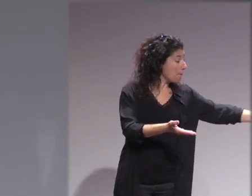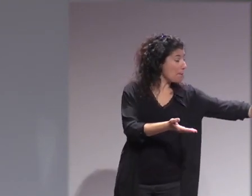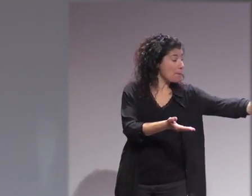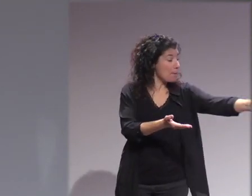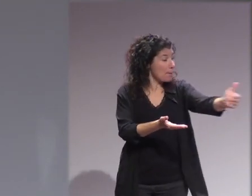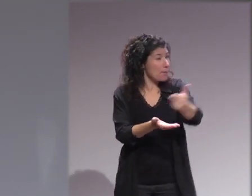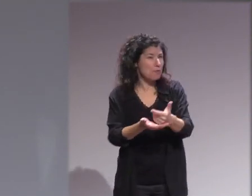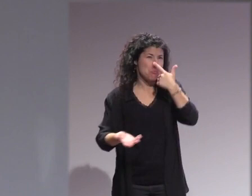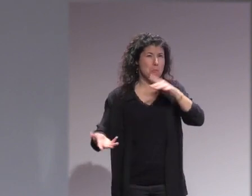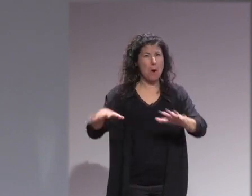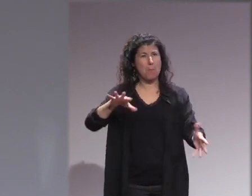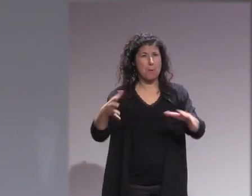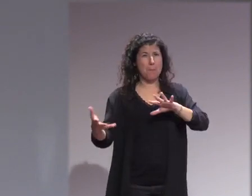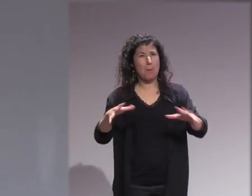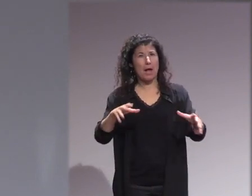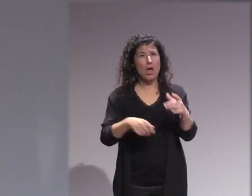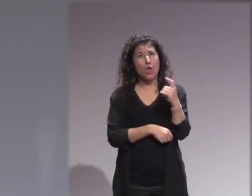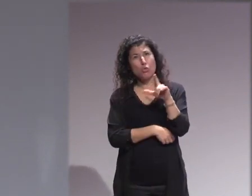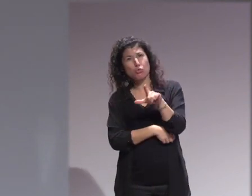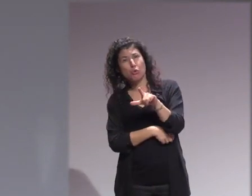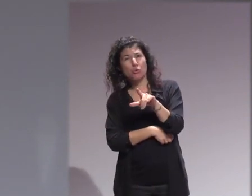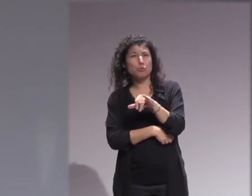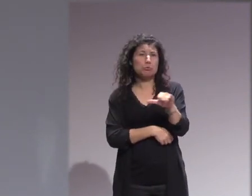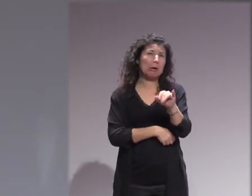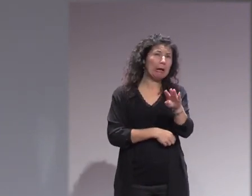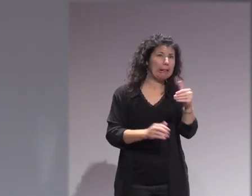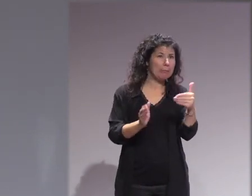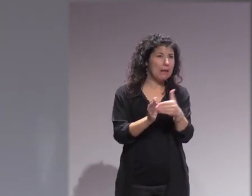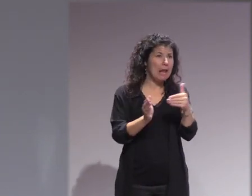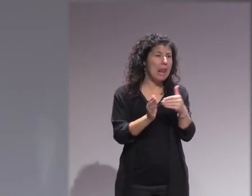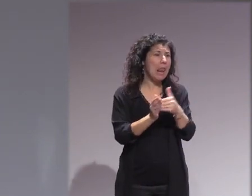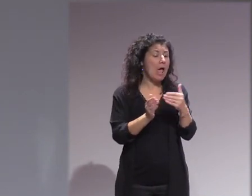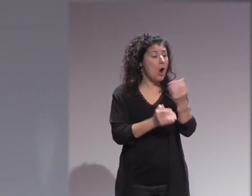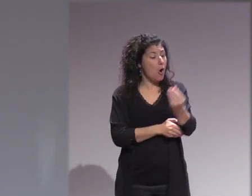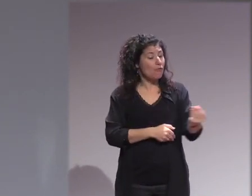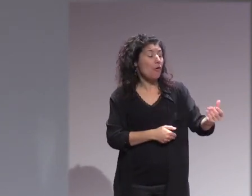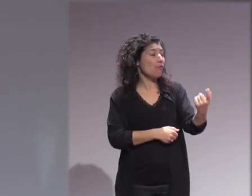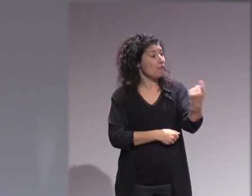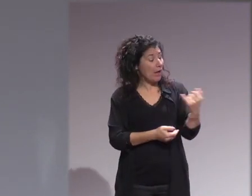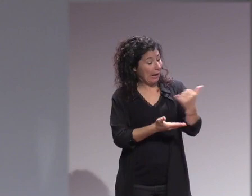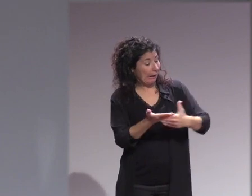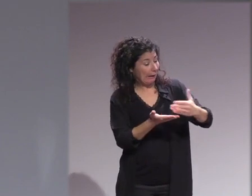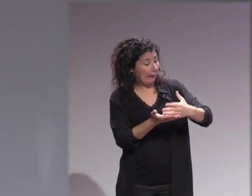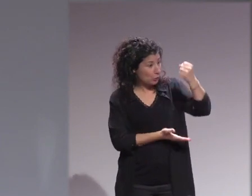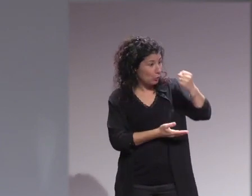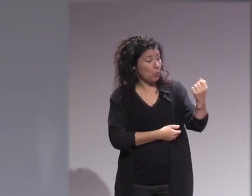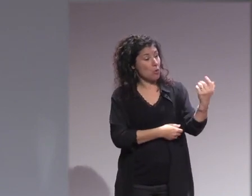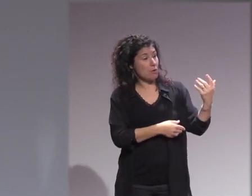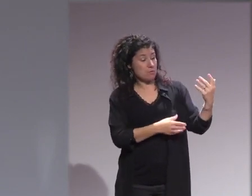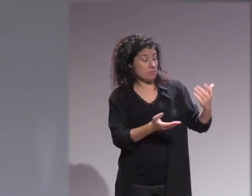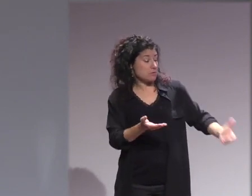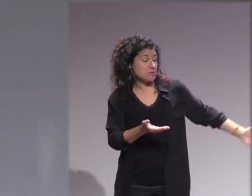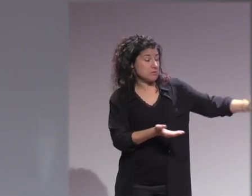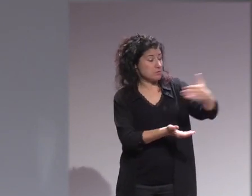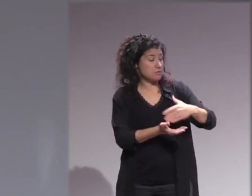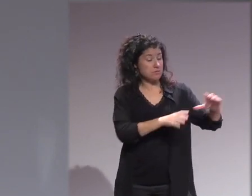plus entre 2 et 4 000 enfants réunionnais qui, des années 60 à la moitié des années 80, ont